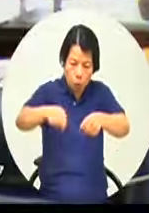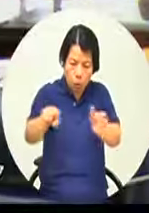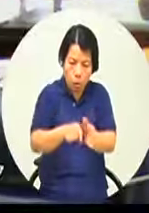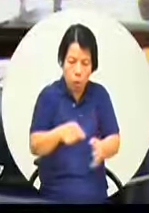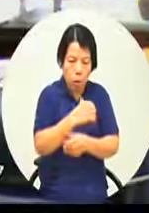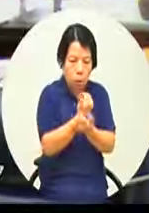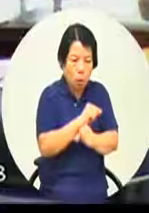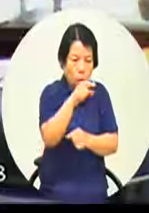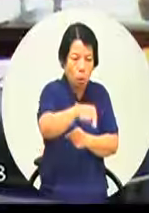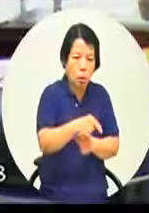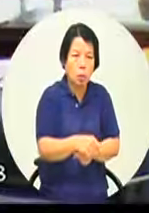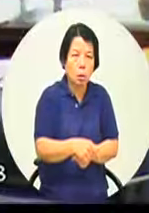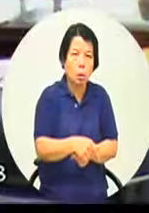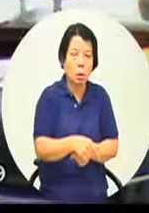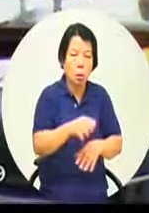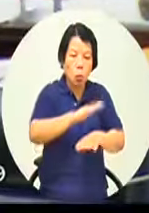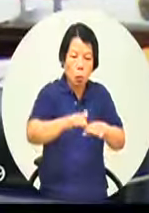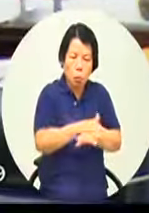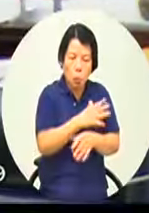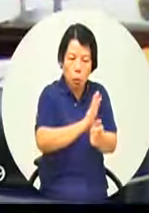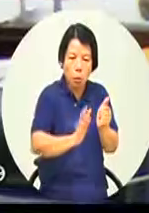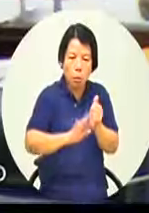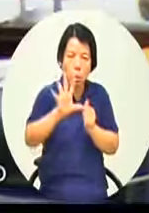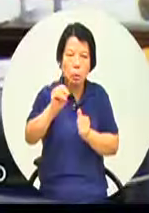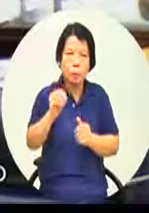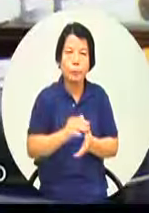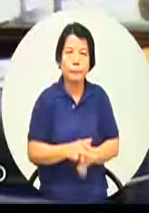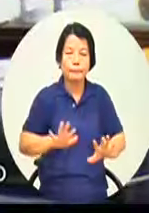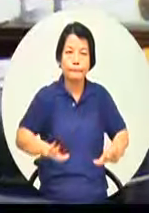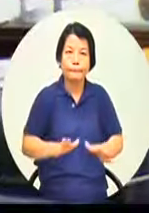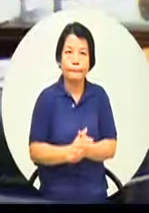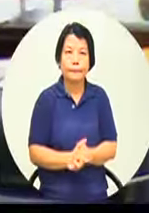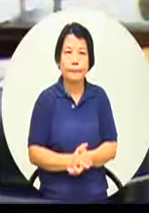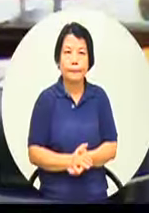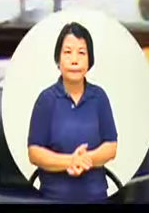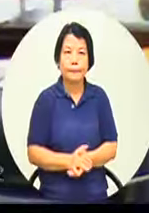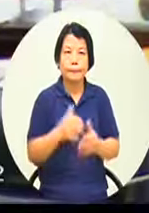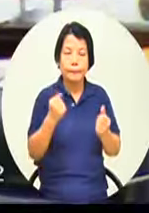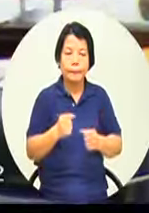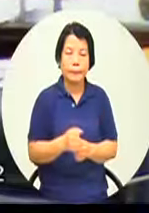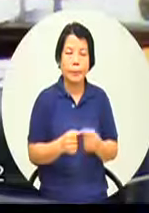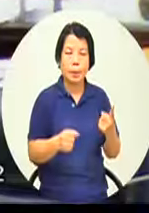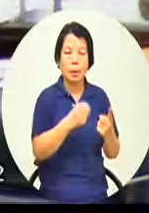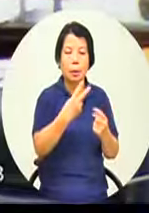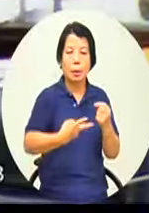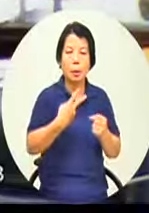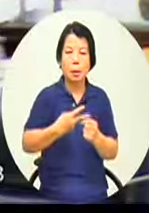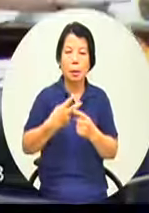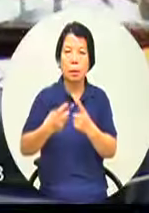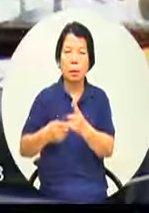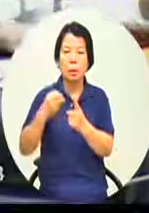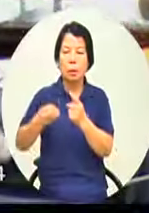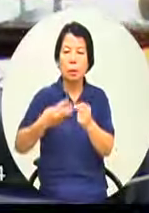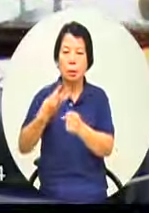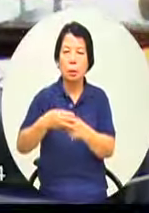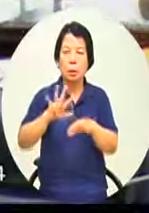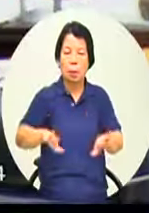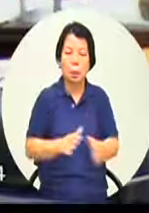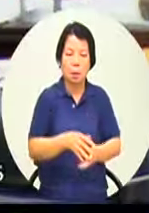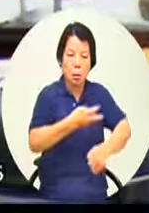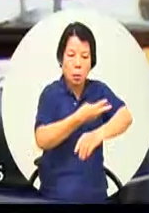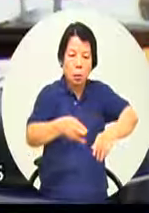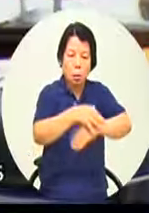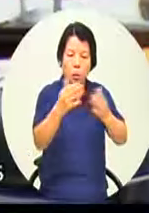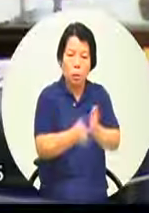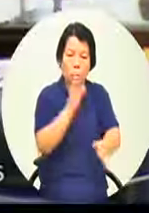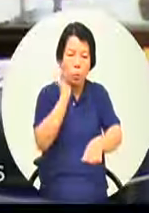现场会不会造成我们的困扰。本来这边我们已经在102年、103年那下撤沟已经重新完成了，